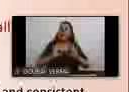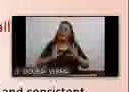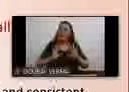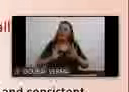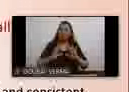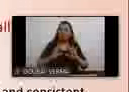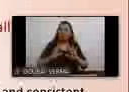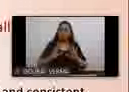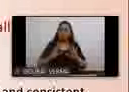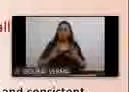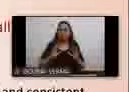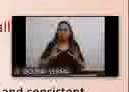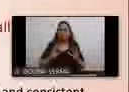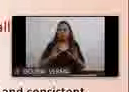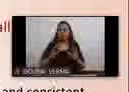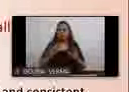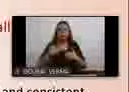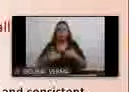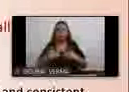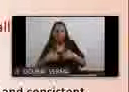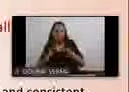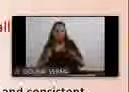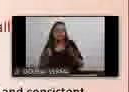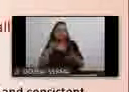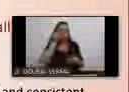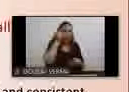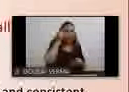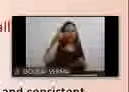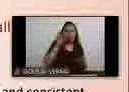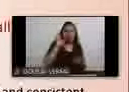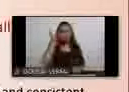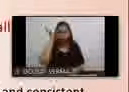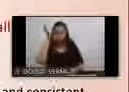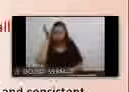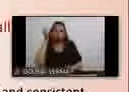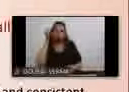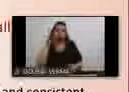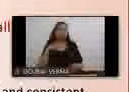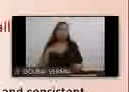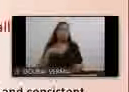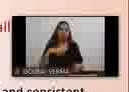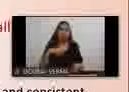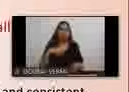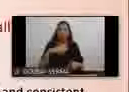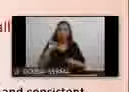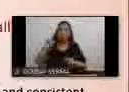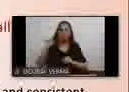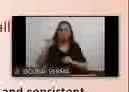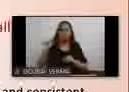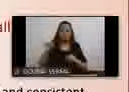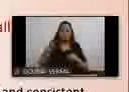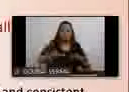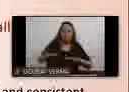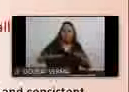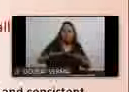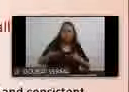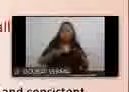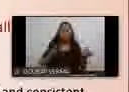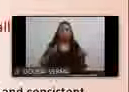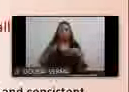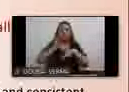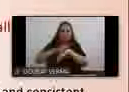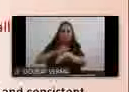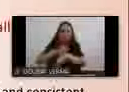विल बी सम इमोशनल हाइपर सेंसिटिव. बच्चा गुस्सा हो सकता है जल्दी, बच्चों का कोई बिहेवियर सामने